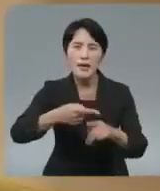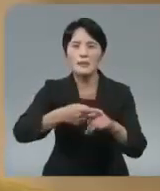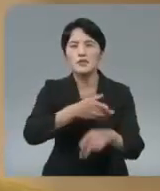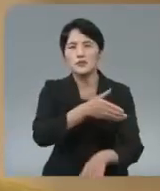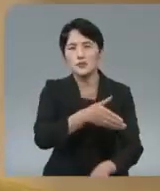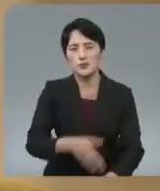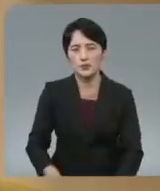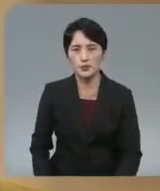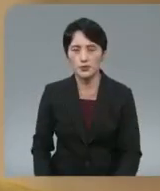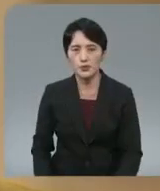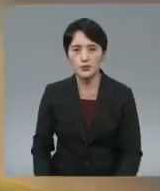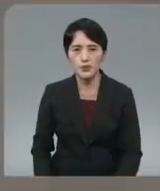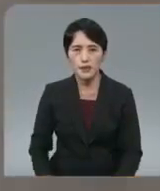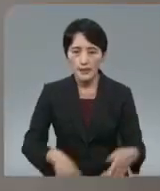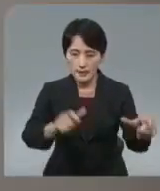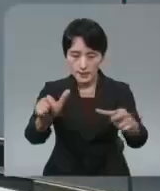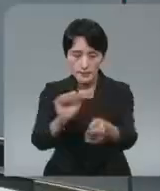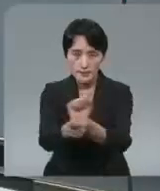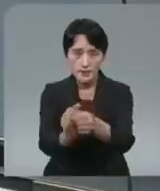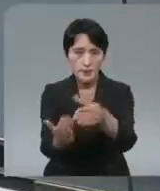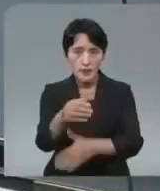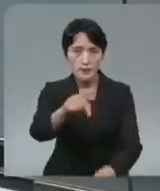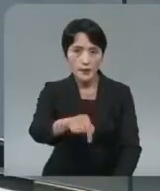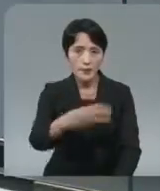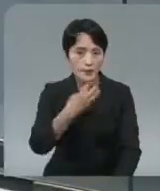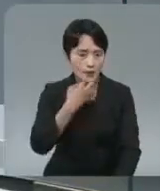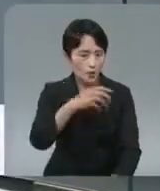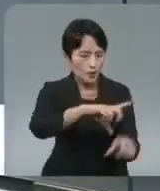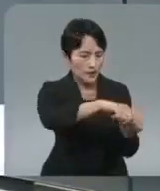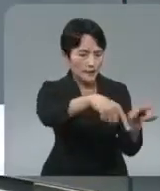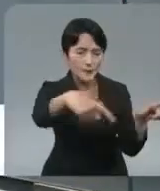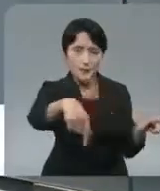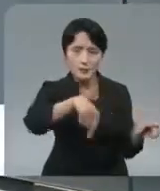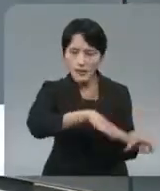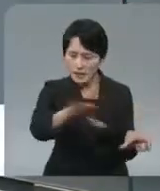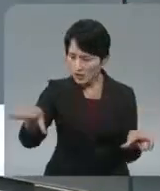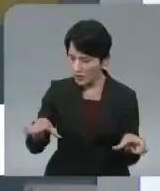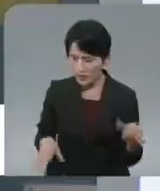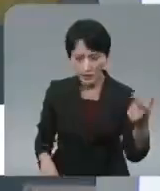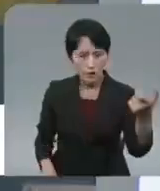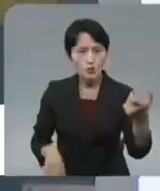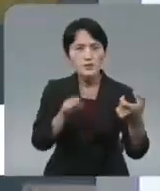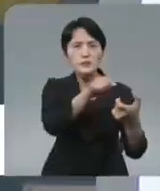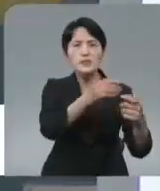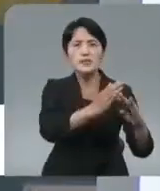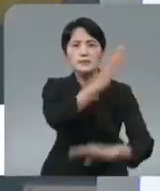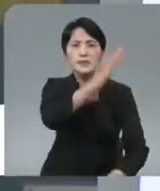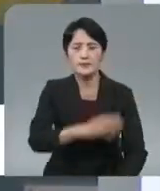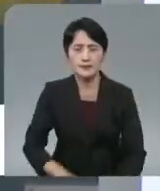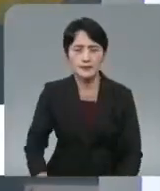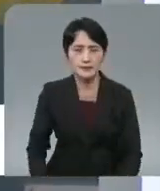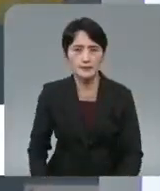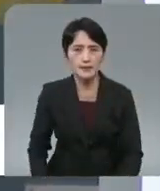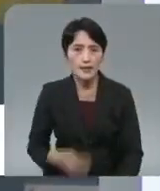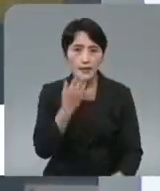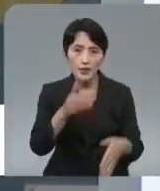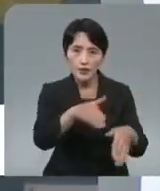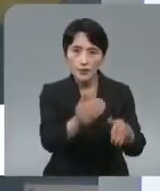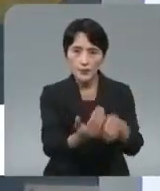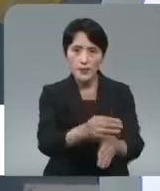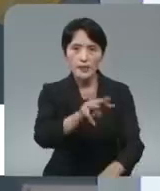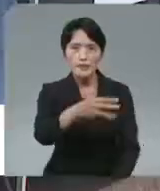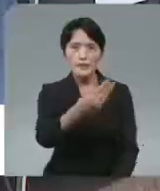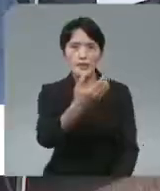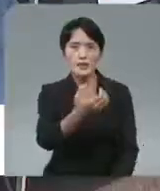penurunan jumlah kasus kemungkinan disebabkan oleh lebih sedikitnya Tes yang dilakukan selama akhir pekan kemarin dari antara kasus-kasus baru